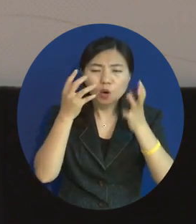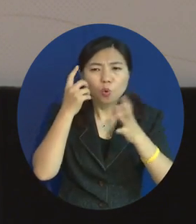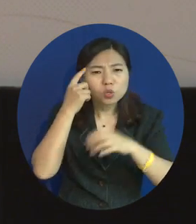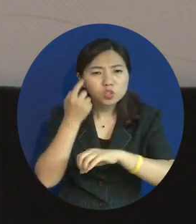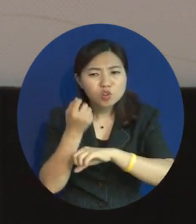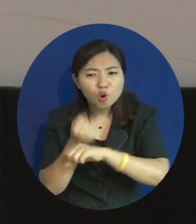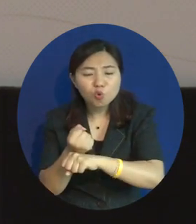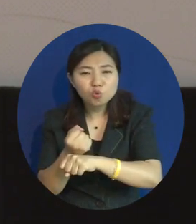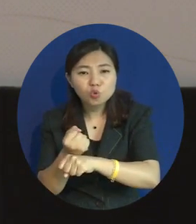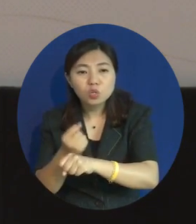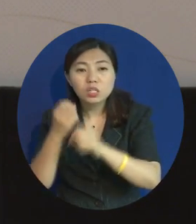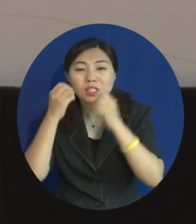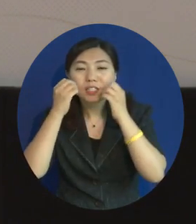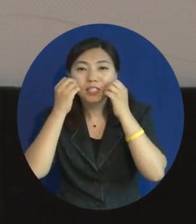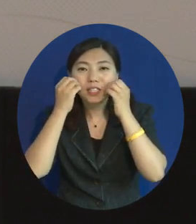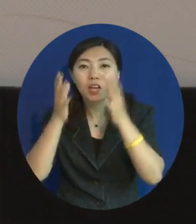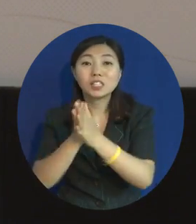영역이.